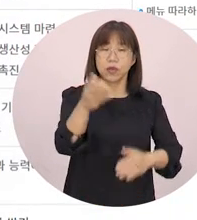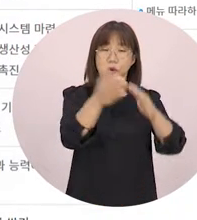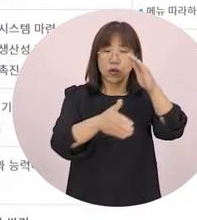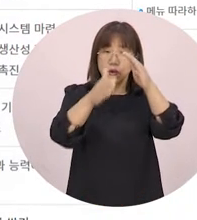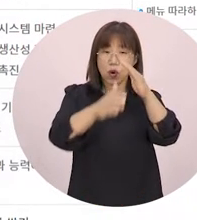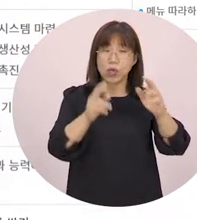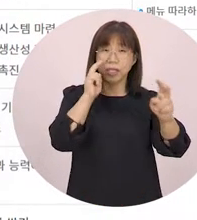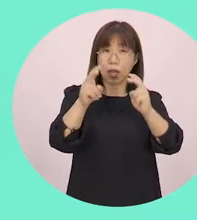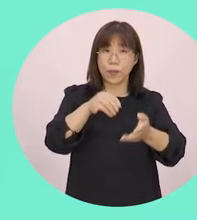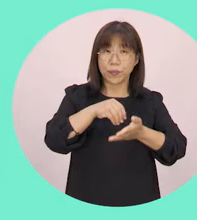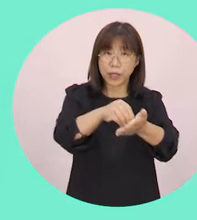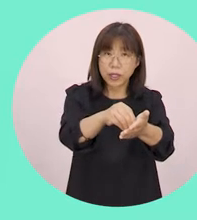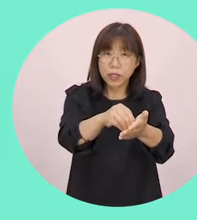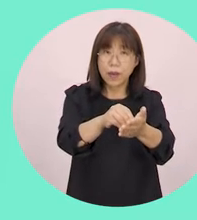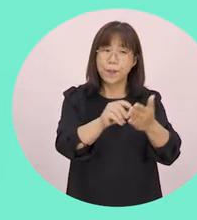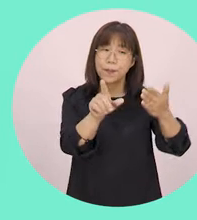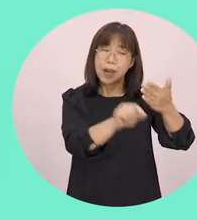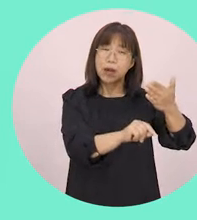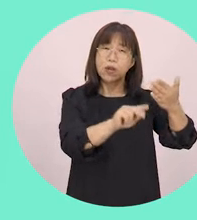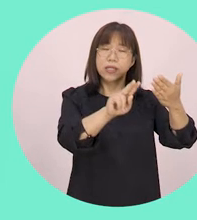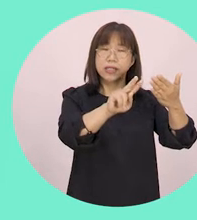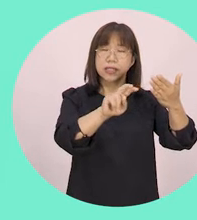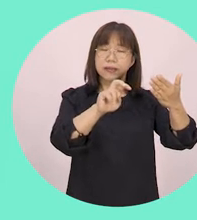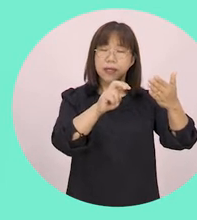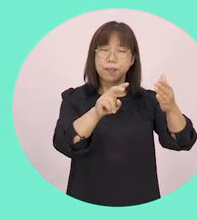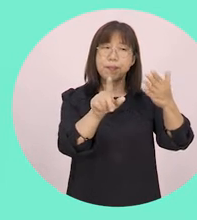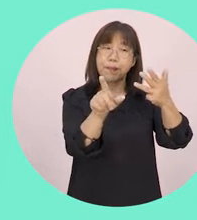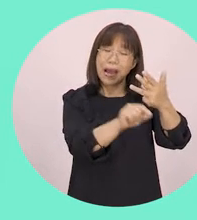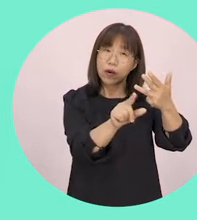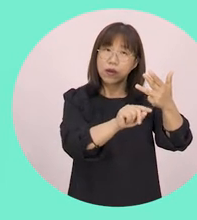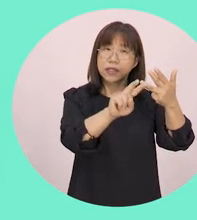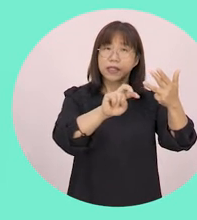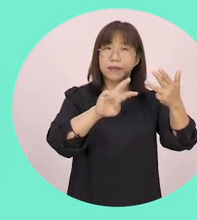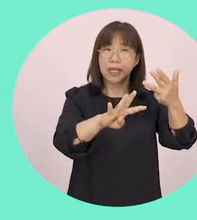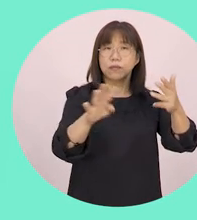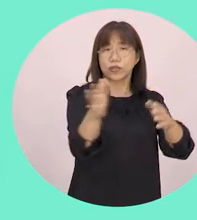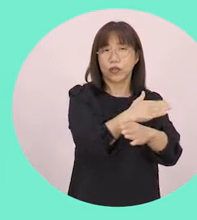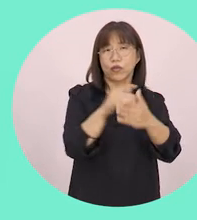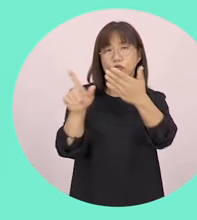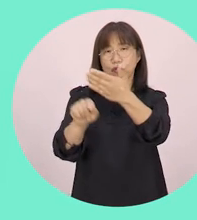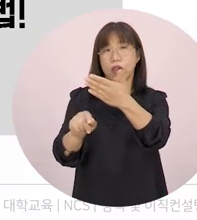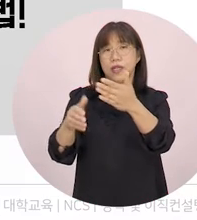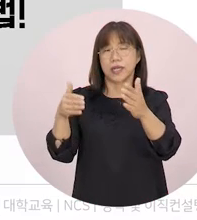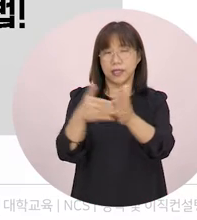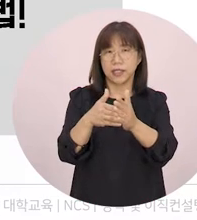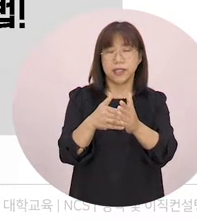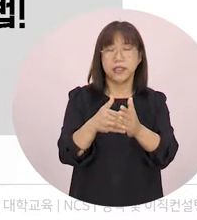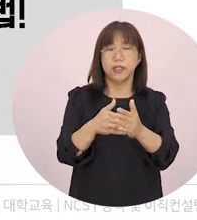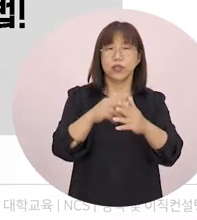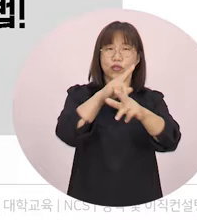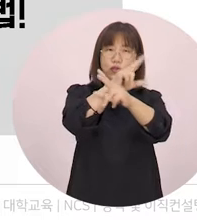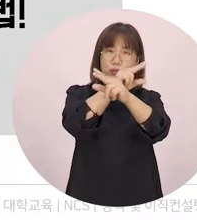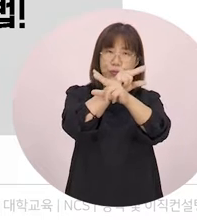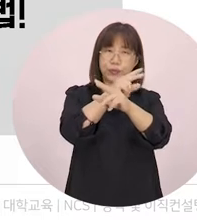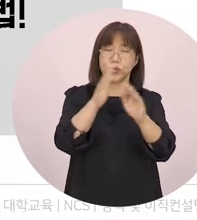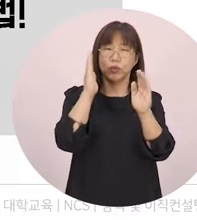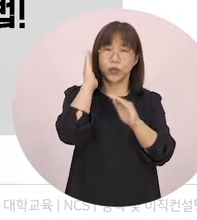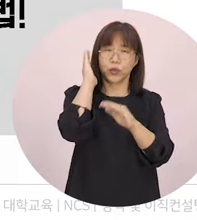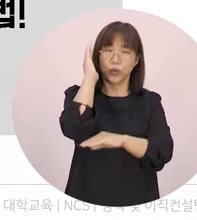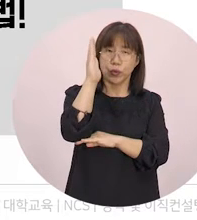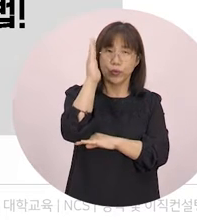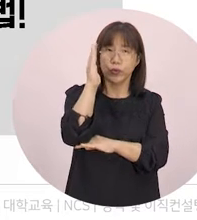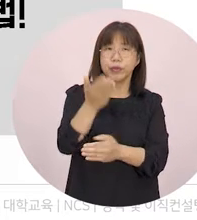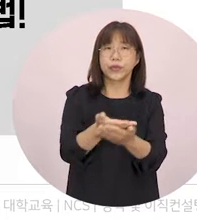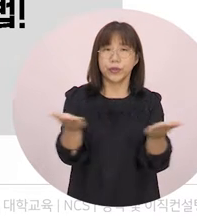공기업 채용 일정에 맞춰 8월 24일부터 9월 2일까지 줌을 활용한 온라인 수업을 진행합니다.